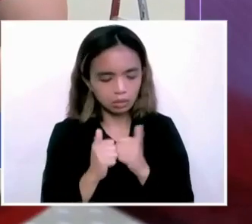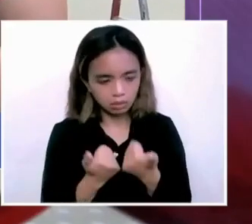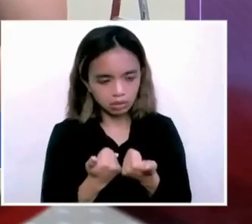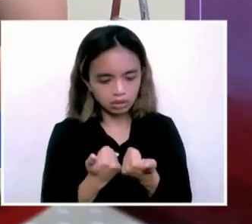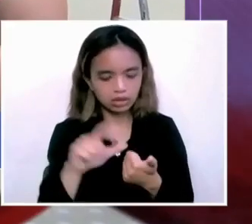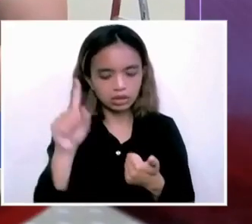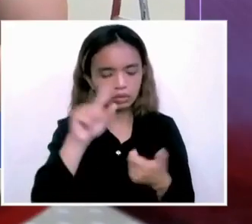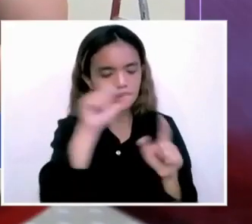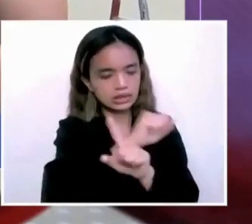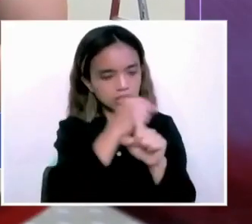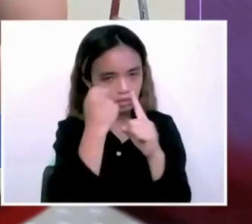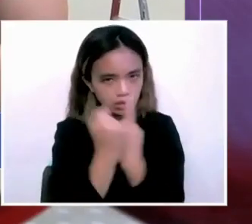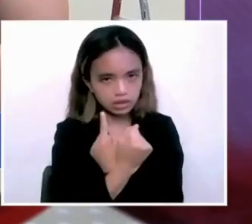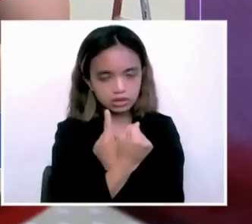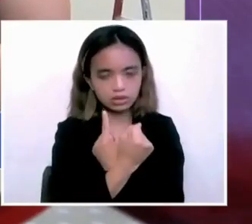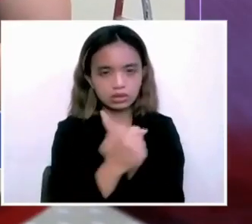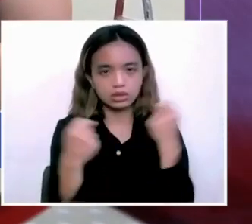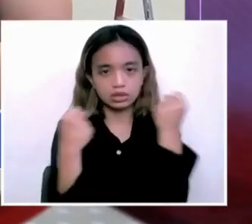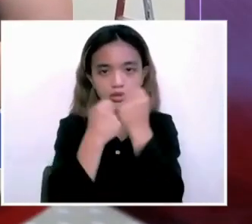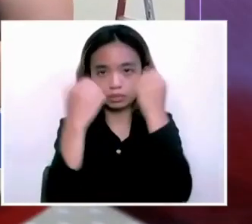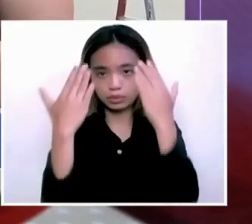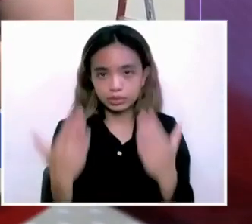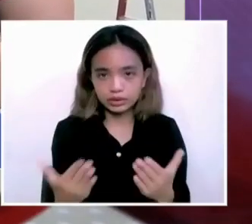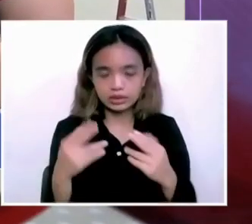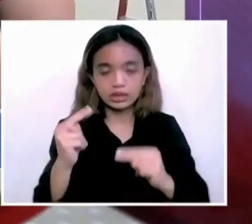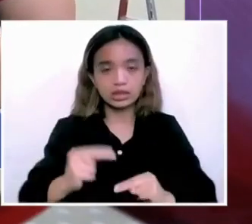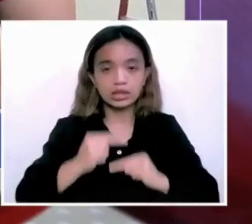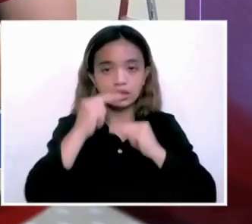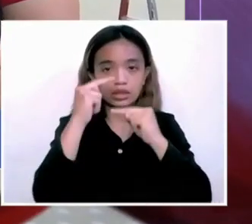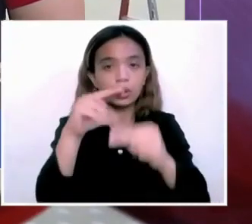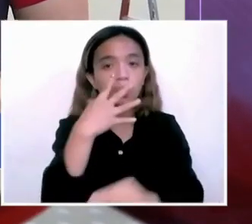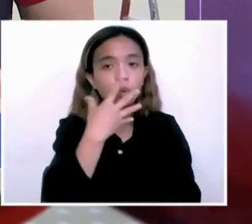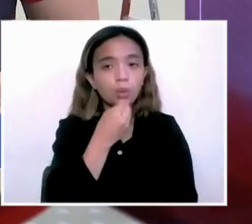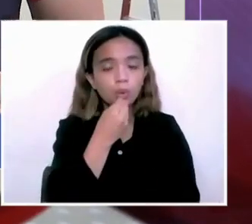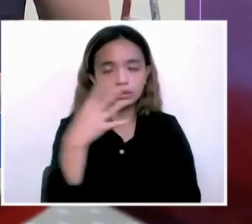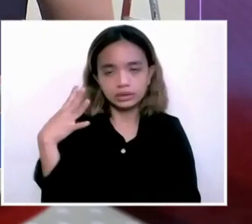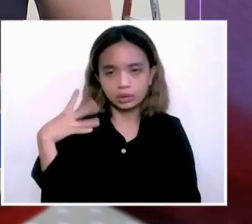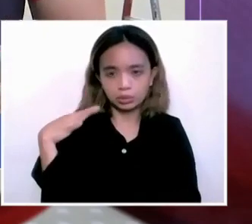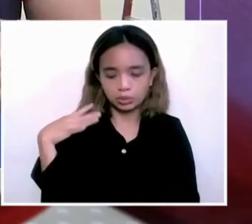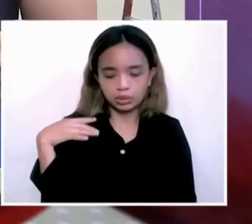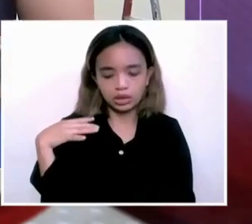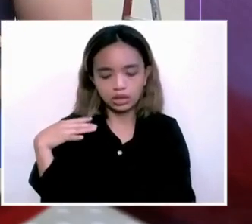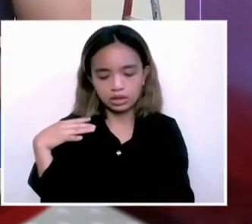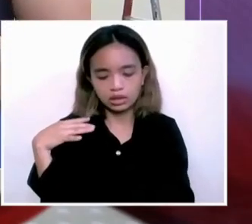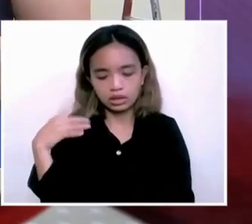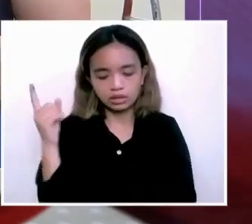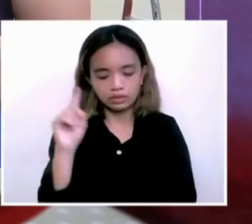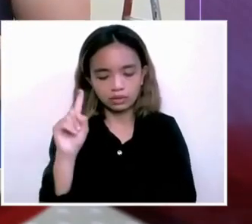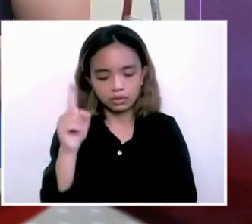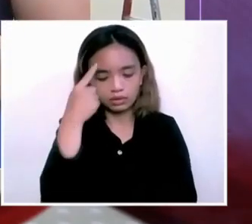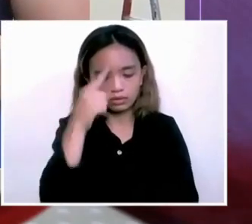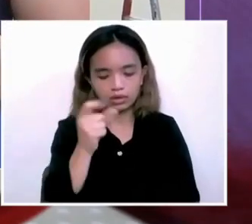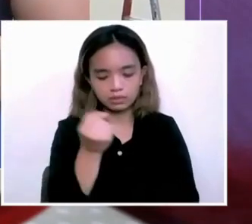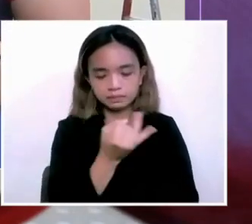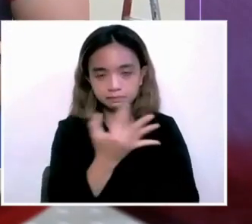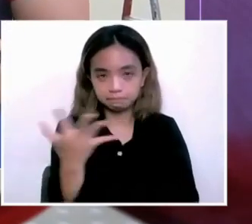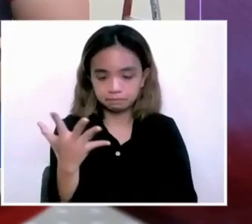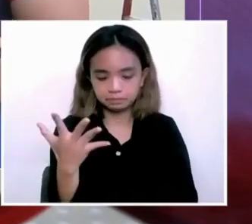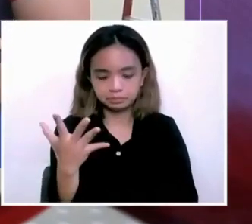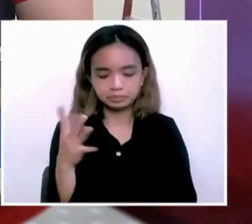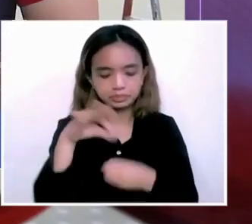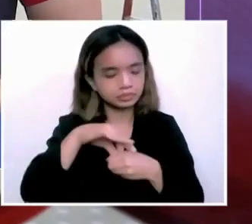sitwasyon dyan ng mga supporters sa mga kandidato na naghihintay sa pagbilang ng balota?